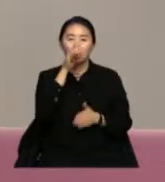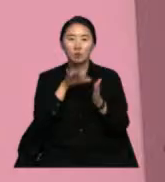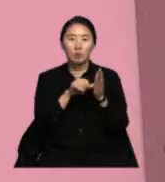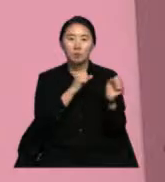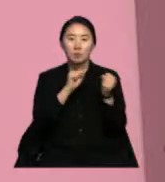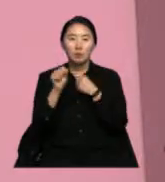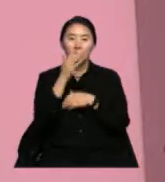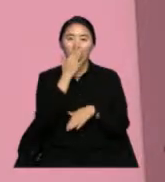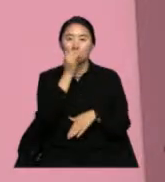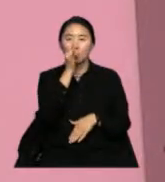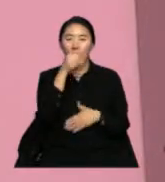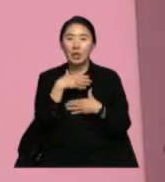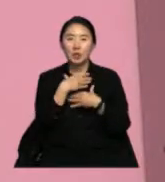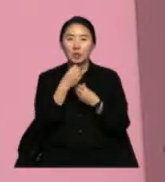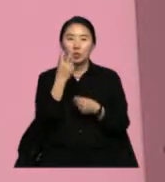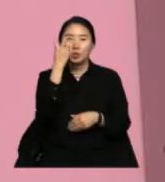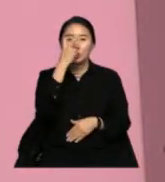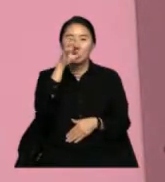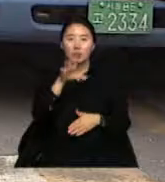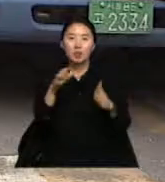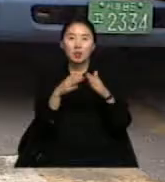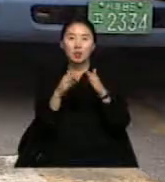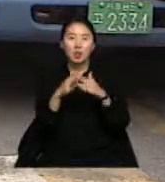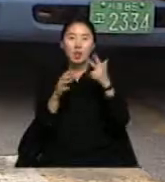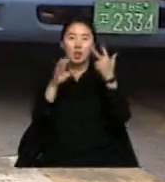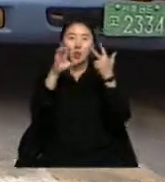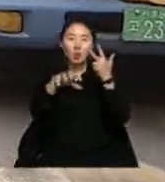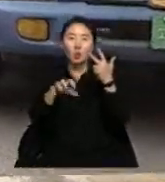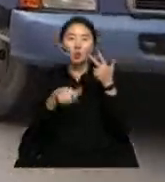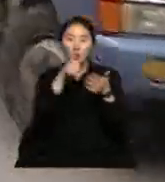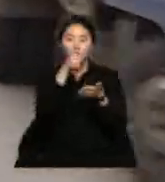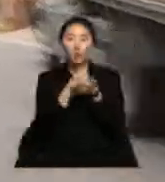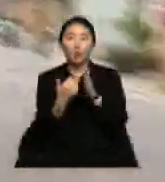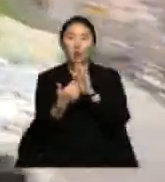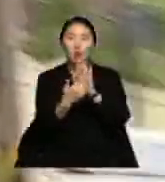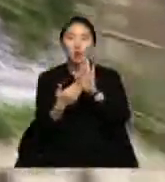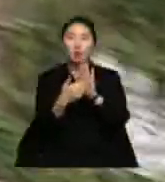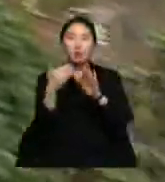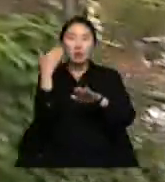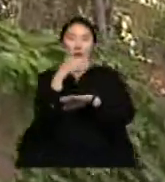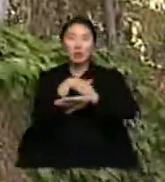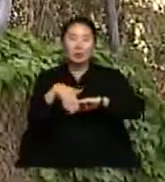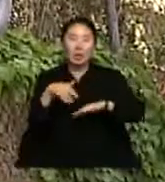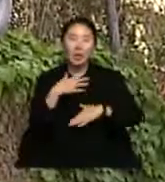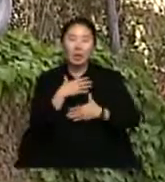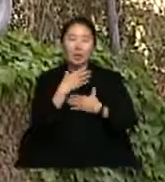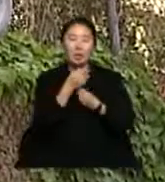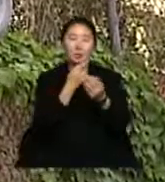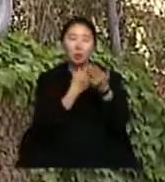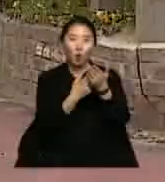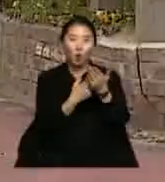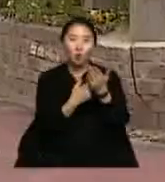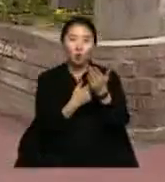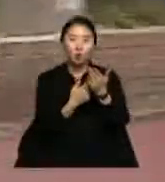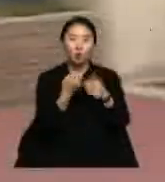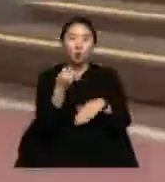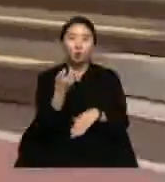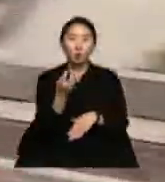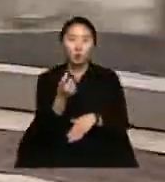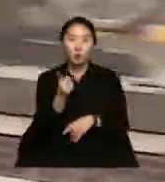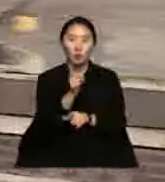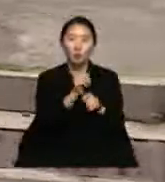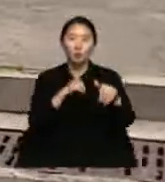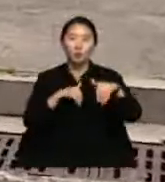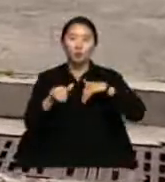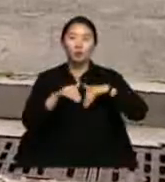수 있도록 마련한 안전 지킴이 집 7곳, 범죄 예방 디자인을 적용한 안심 거울과 안심 사인, 통학로 개선을